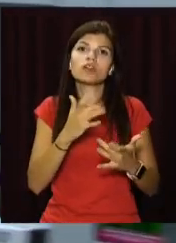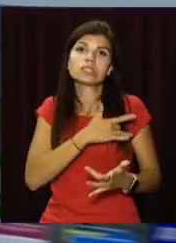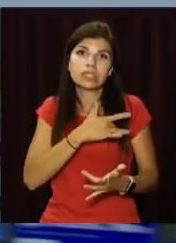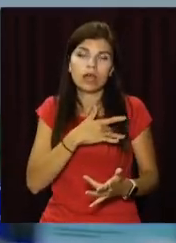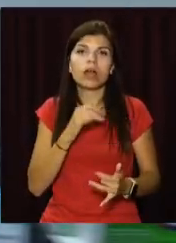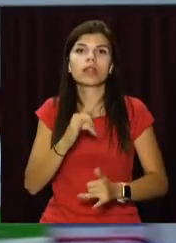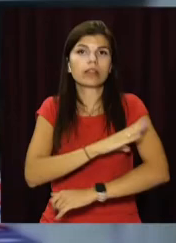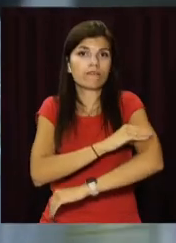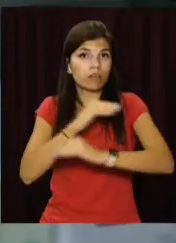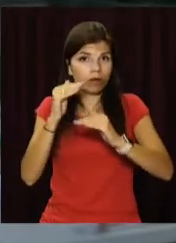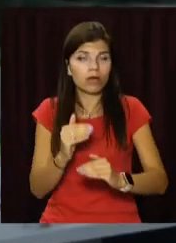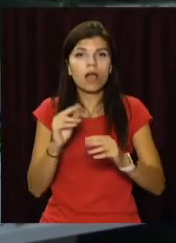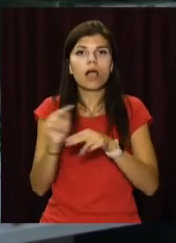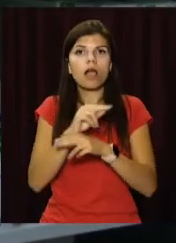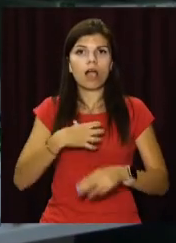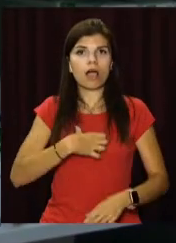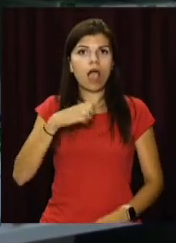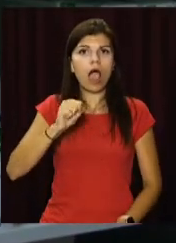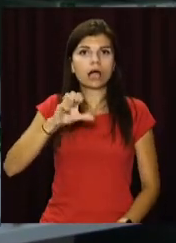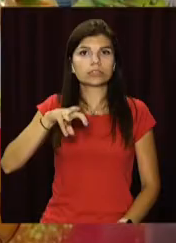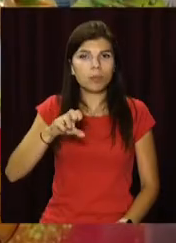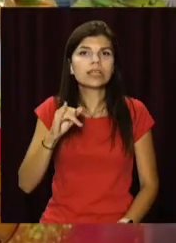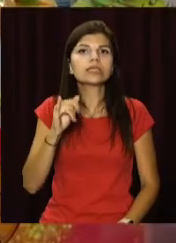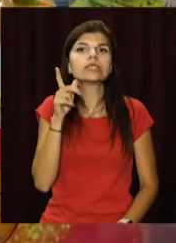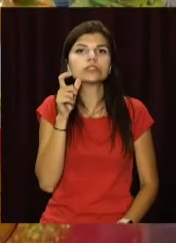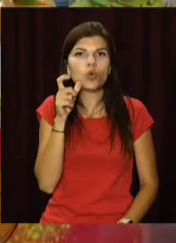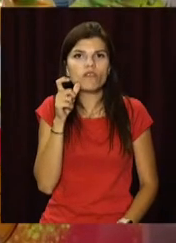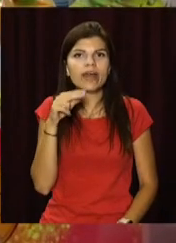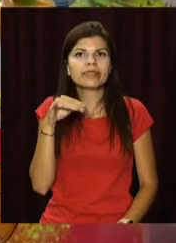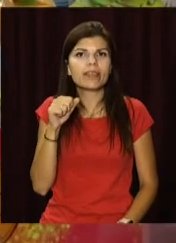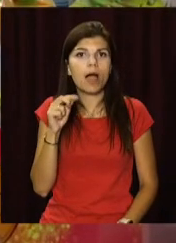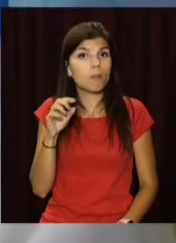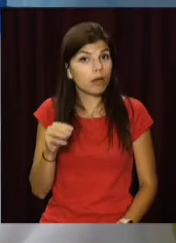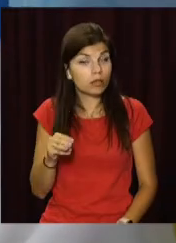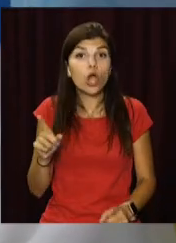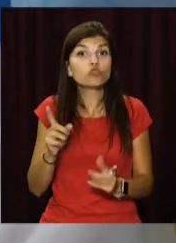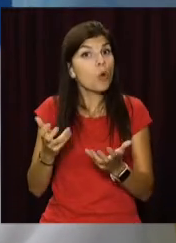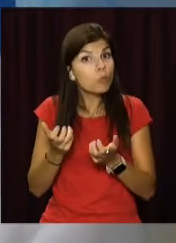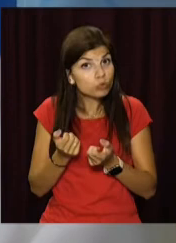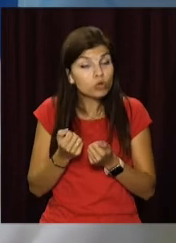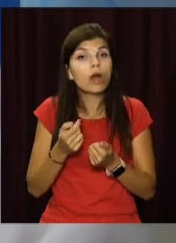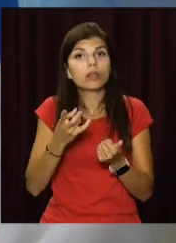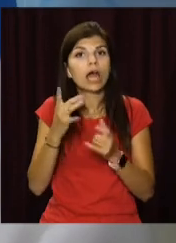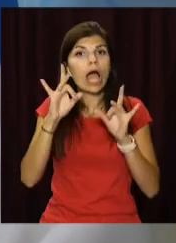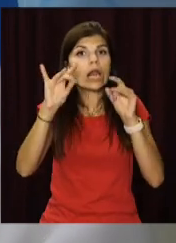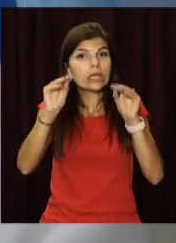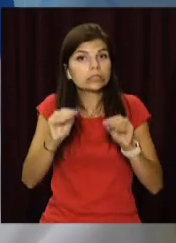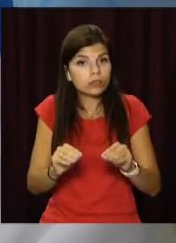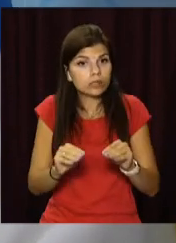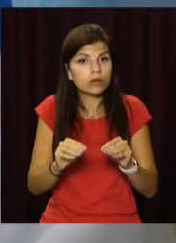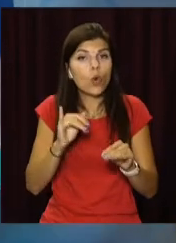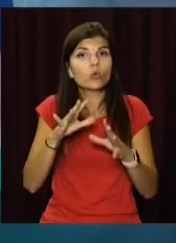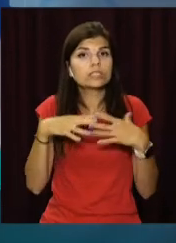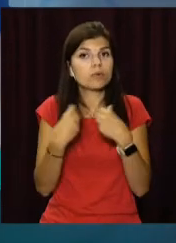для зниження тиску, лікування бронхіальної астми та цукрового діабету. Щоб їх отримати, потрібно зареєструватися, прежде всього, у